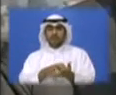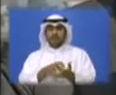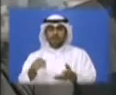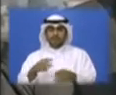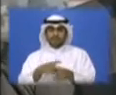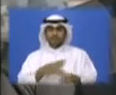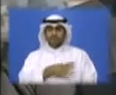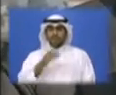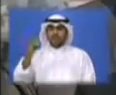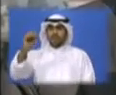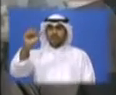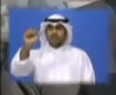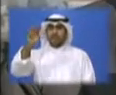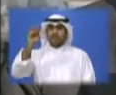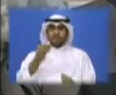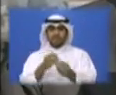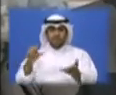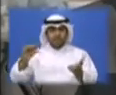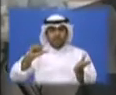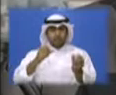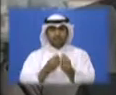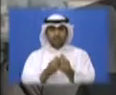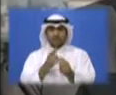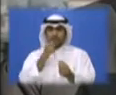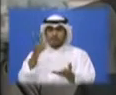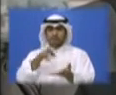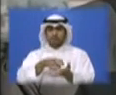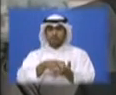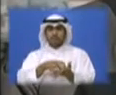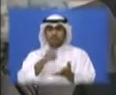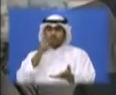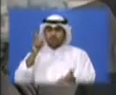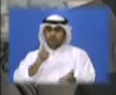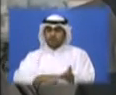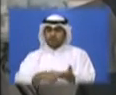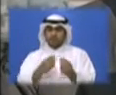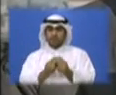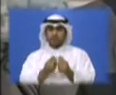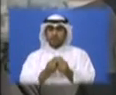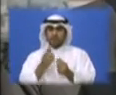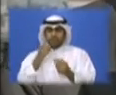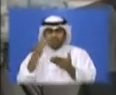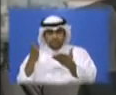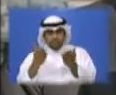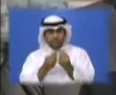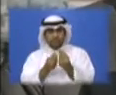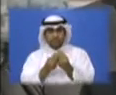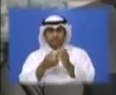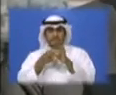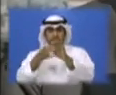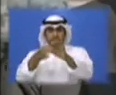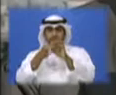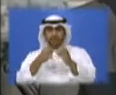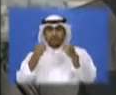الدكتورة حصة الصباح والوفد المرافق تؤكد مدينة القياصرة سان بطرسبرغ احتضانها لتوطيد